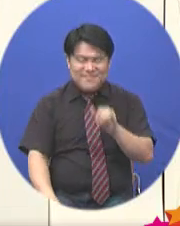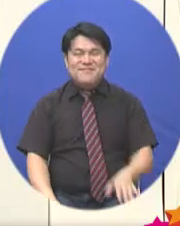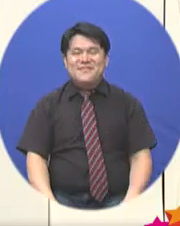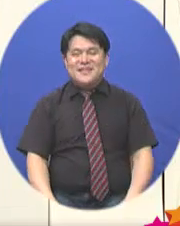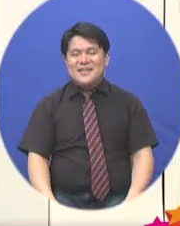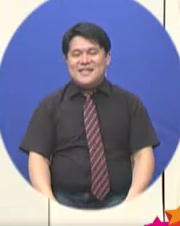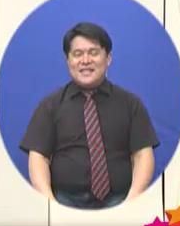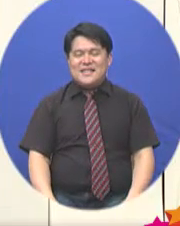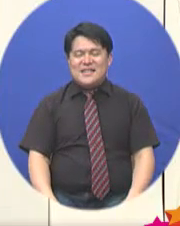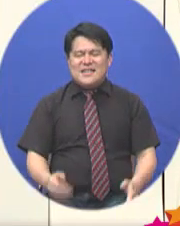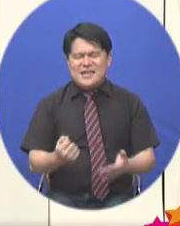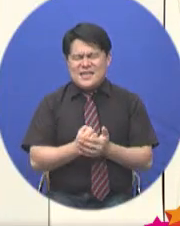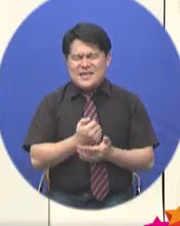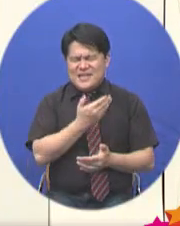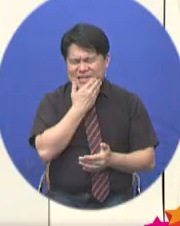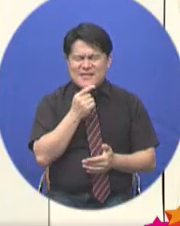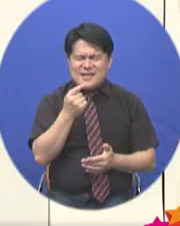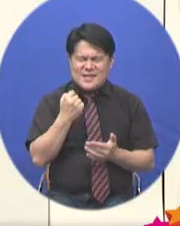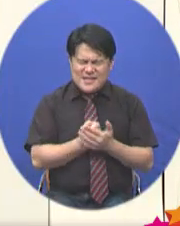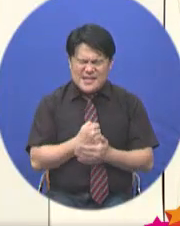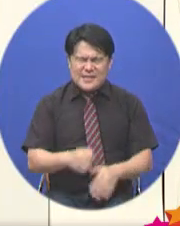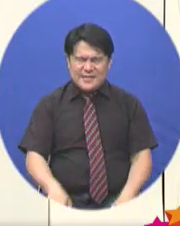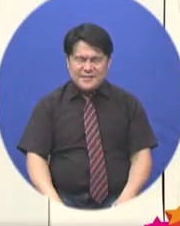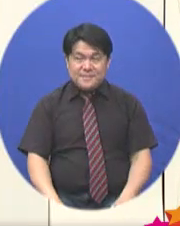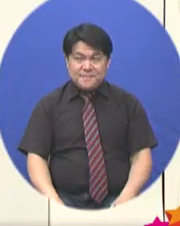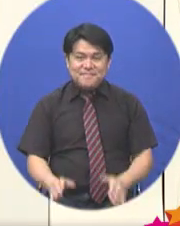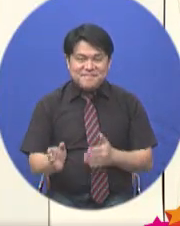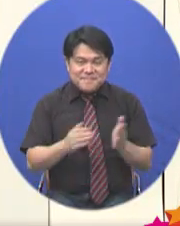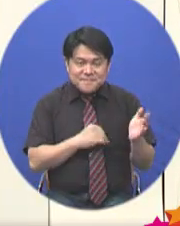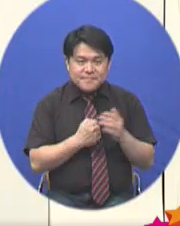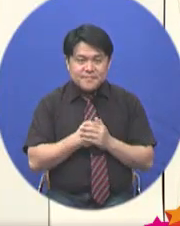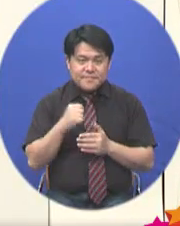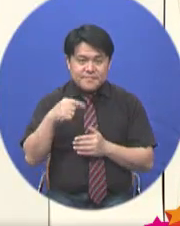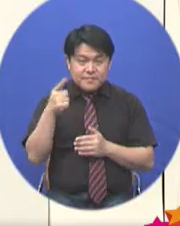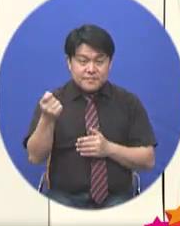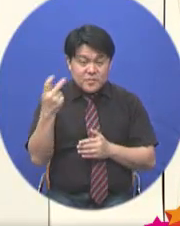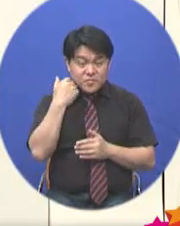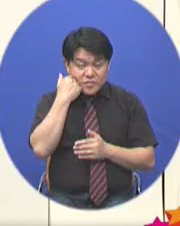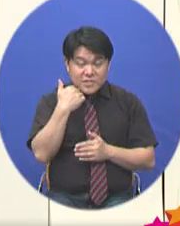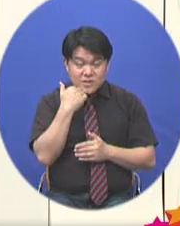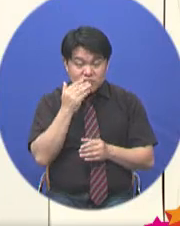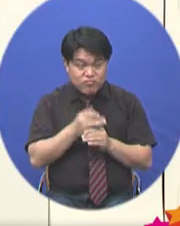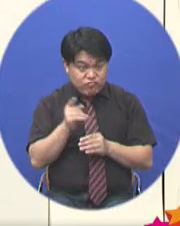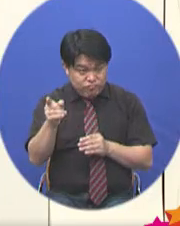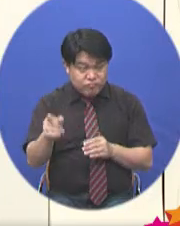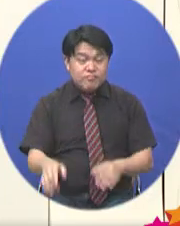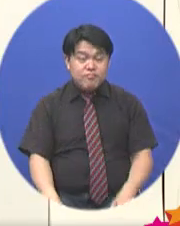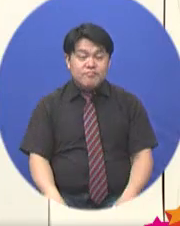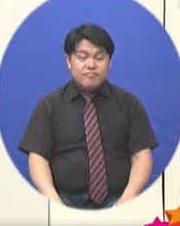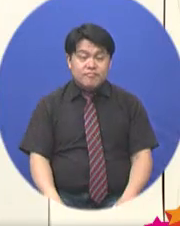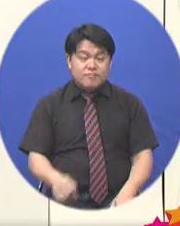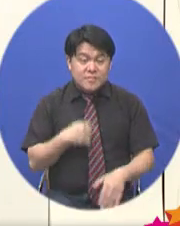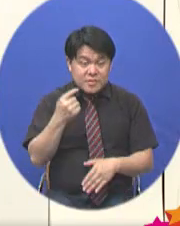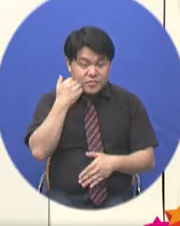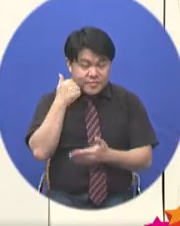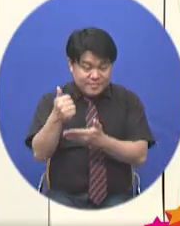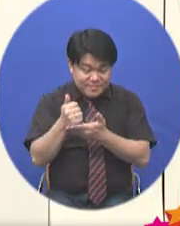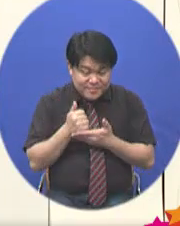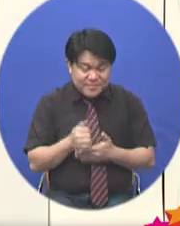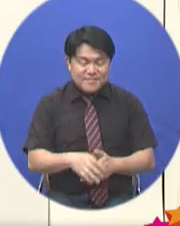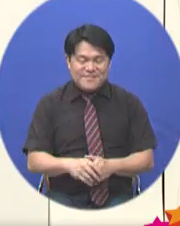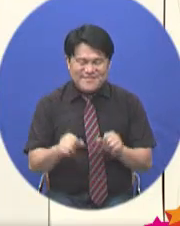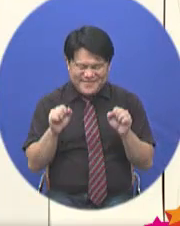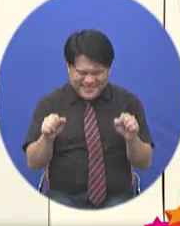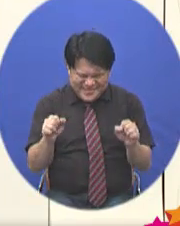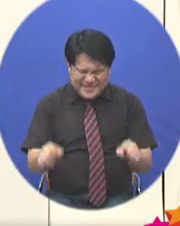아, 사랑이 미로 아깝다. 아, 그러게요. 예, 또 다음 분이 기다리고 계시니까요. 네. 예, 다음 분 모셔보겠습니다.